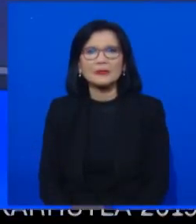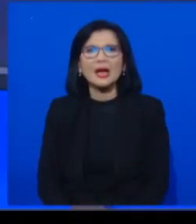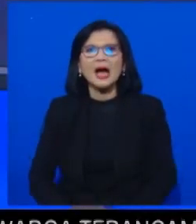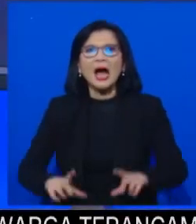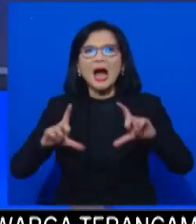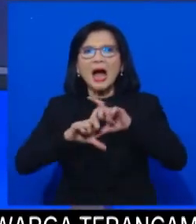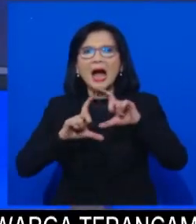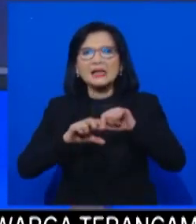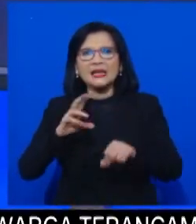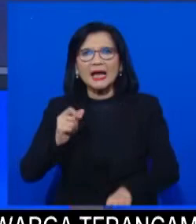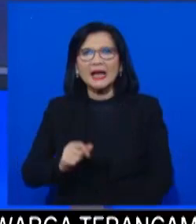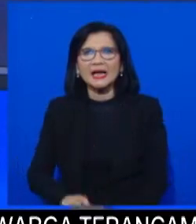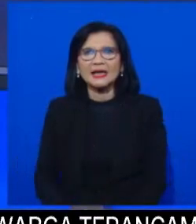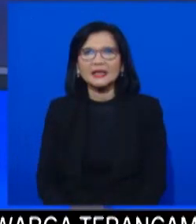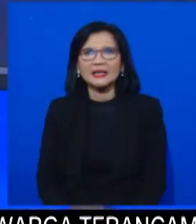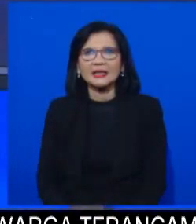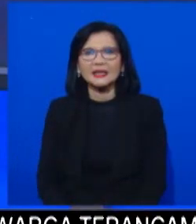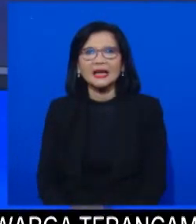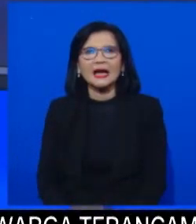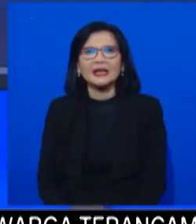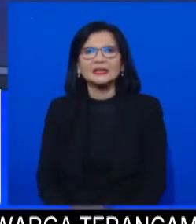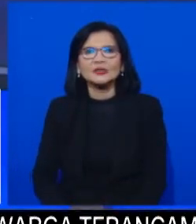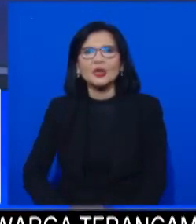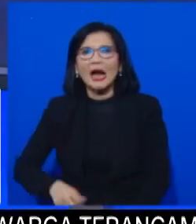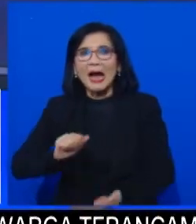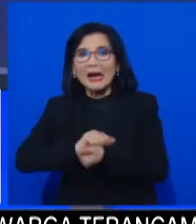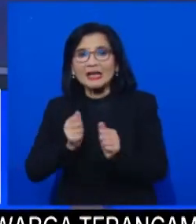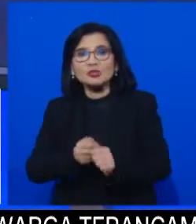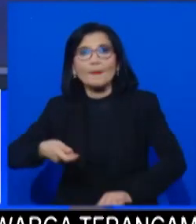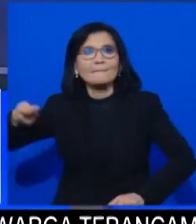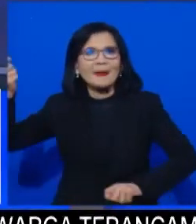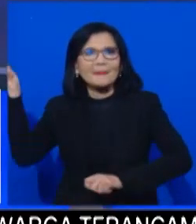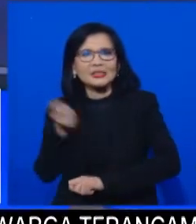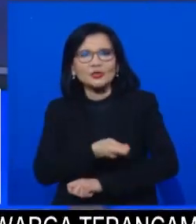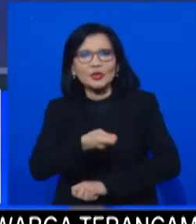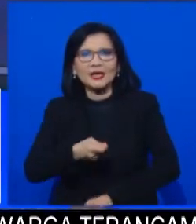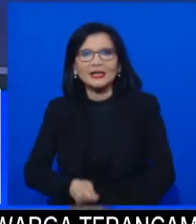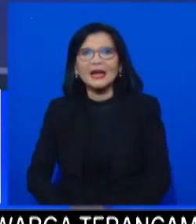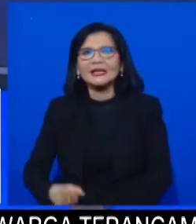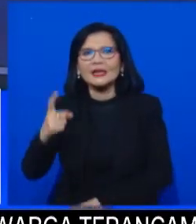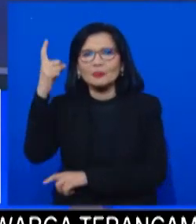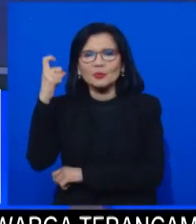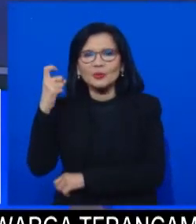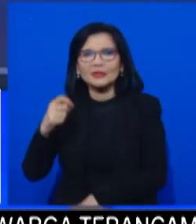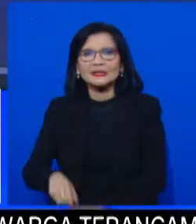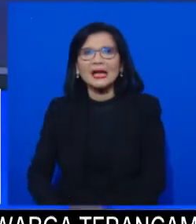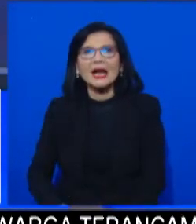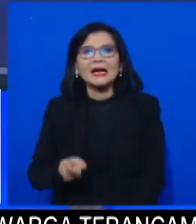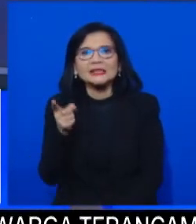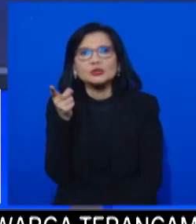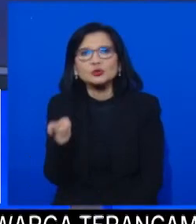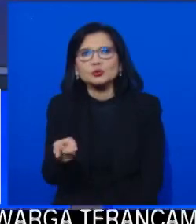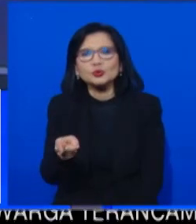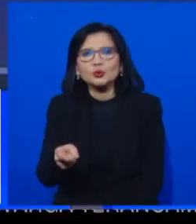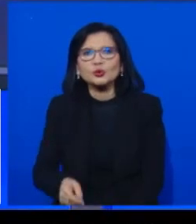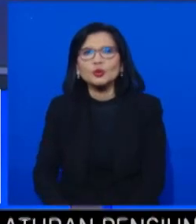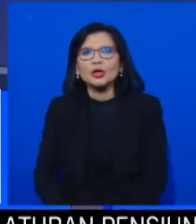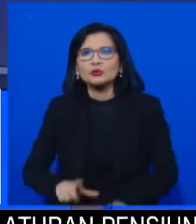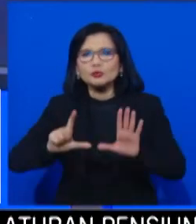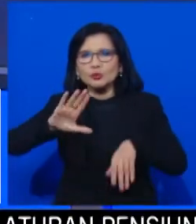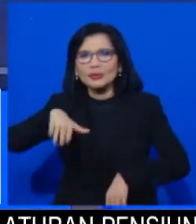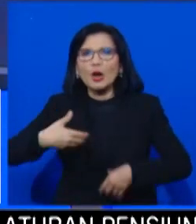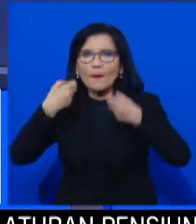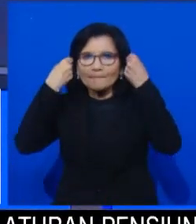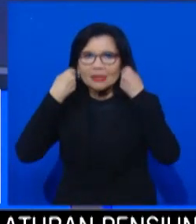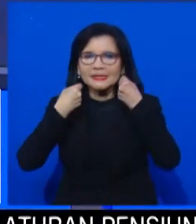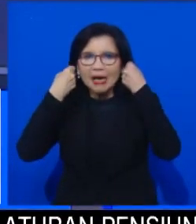ASR alias Tukul, terdakwa kasus pembacokan siswa SMK di Pomat Bogor, dituntut 7 tahun, 6 bulan penjara dalam sidang